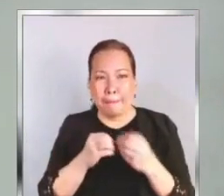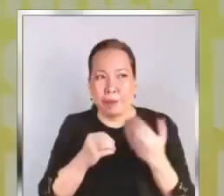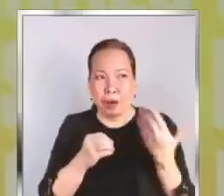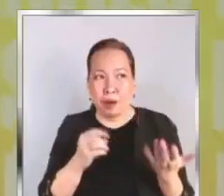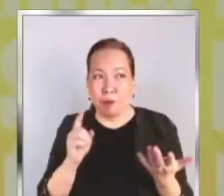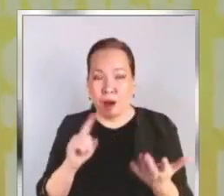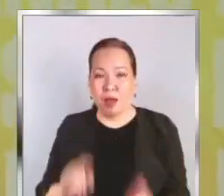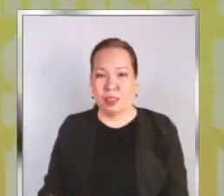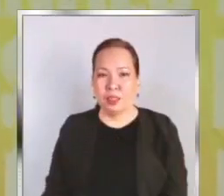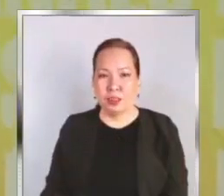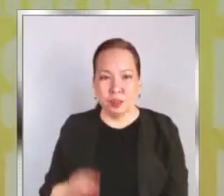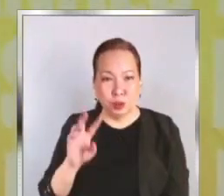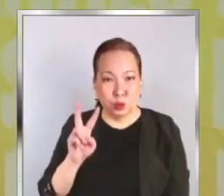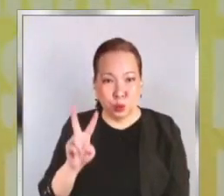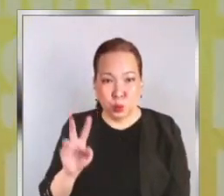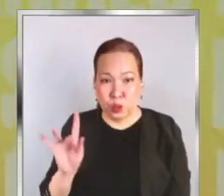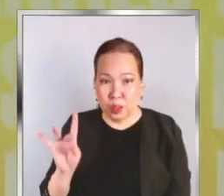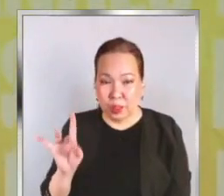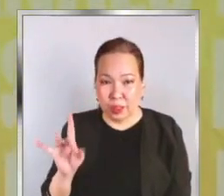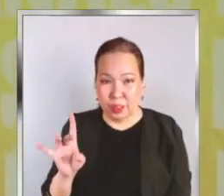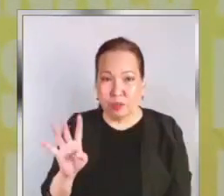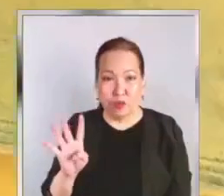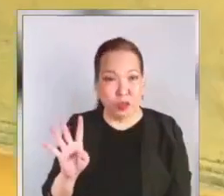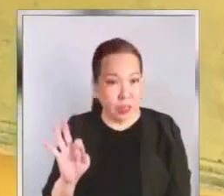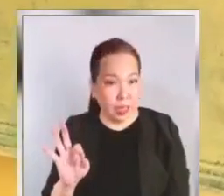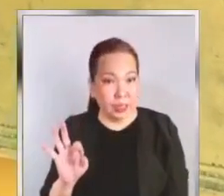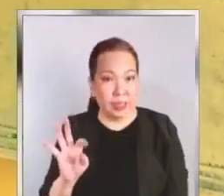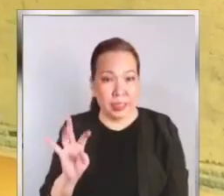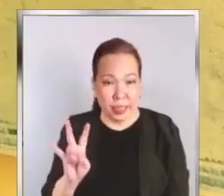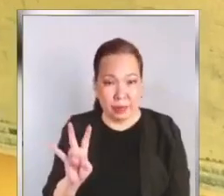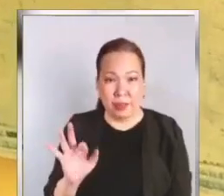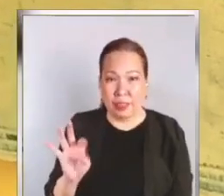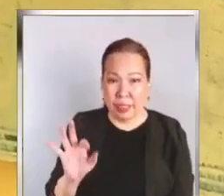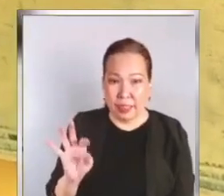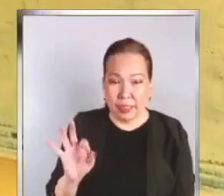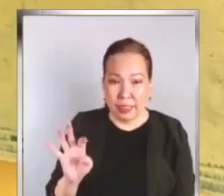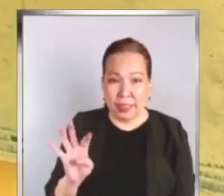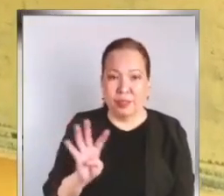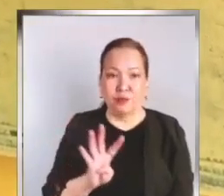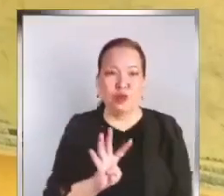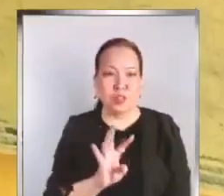2, 18, 49, 7, 19 at 47.